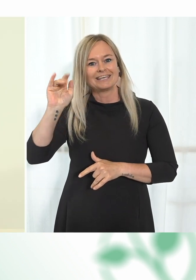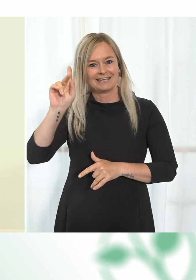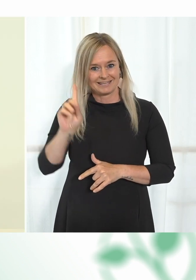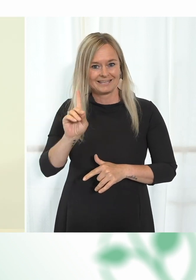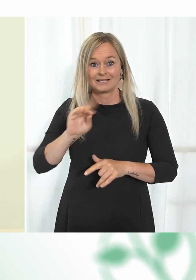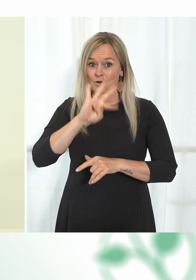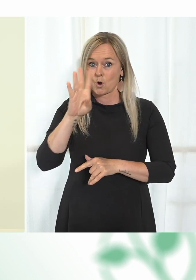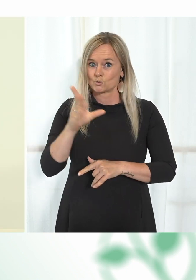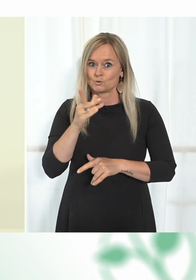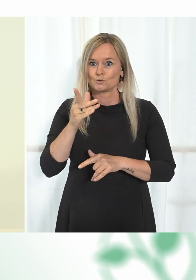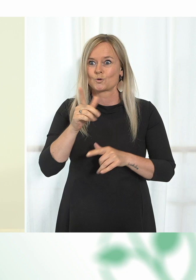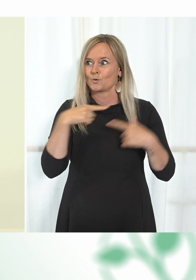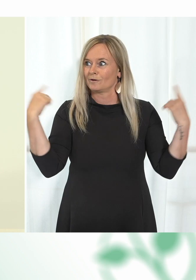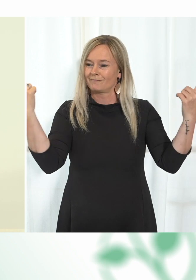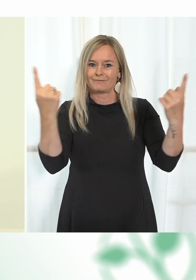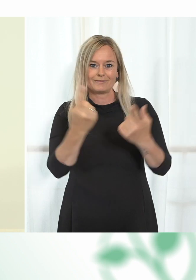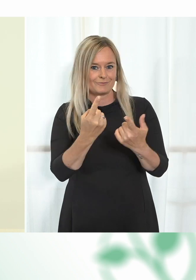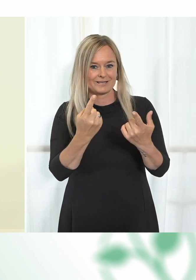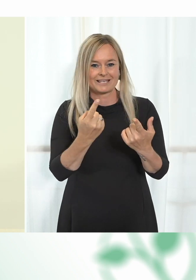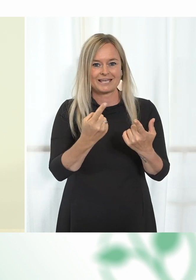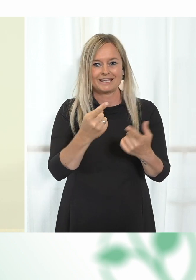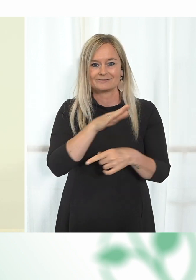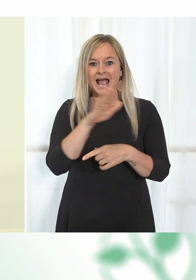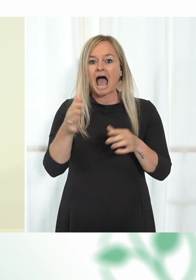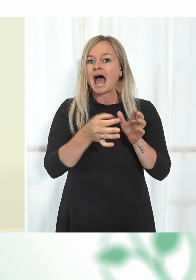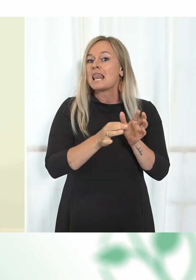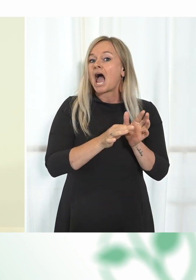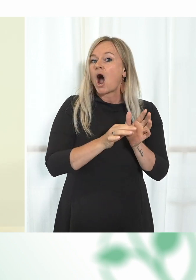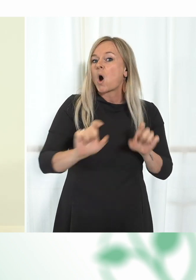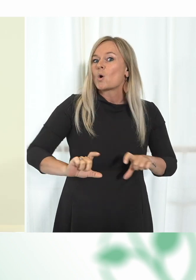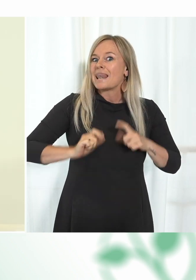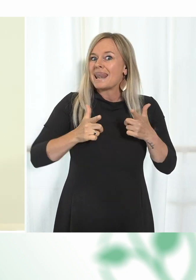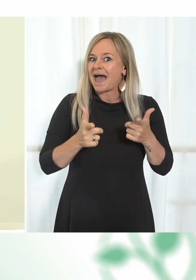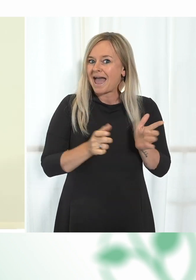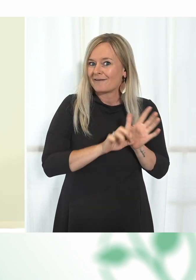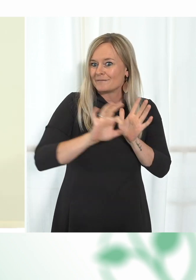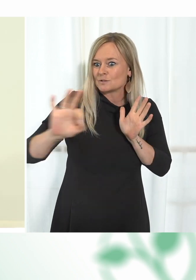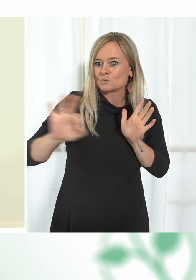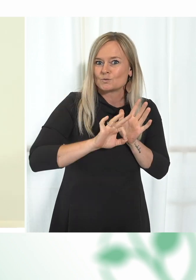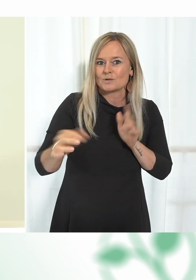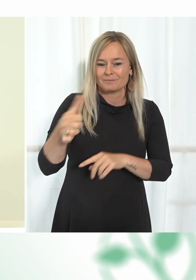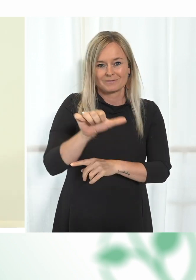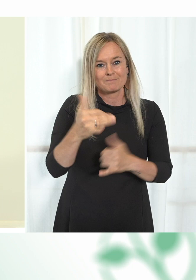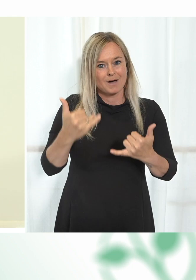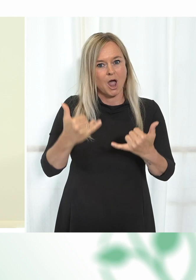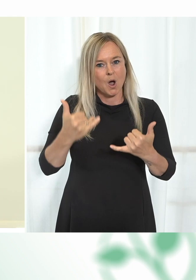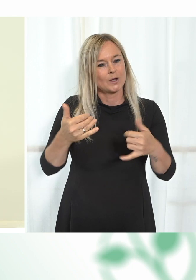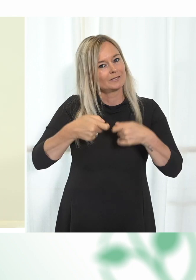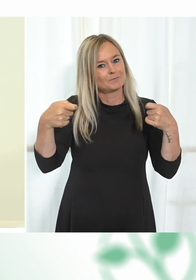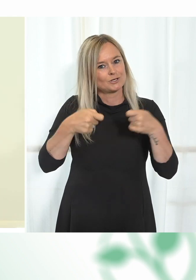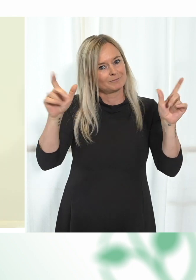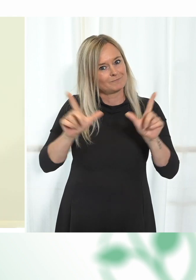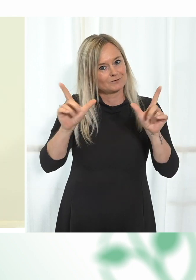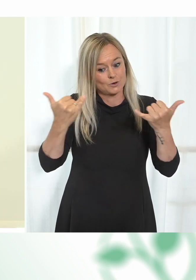hier anwesend sind, aber auch herzlich willkommen alle, die uns heute im Livestream mitbegleiten bei diesem spannenden Event, das wir für Sie heute vorbereitet